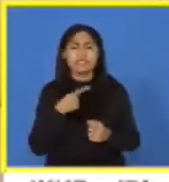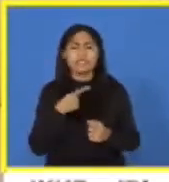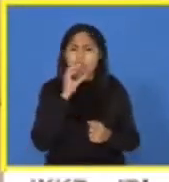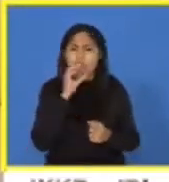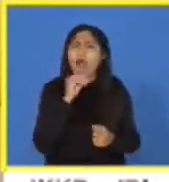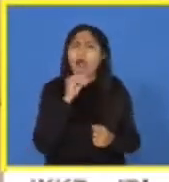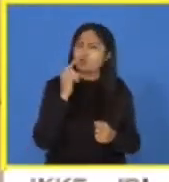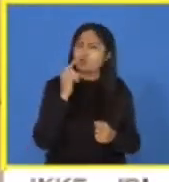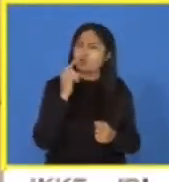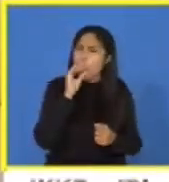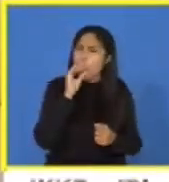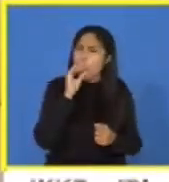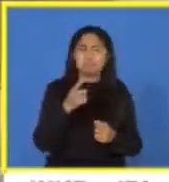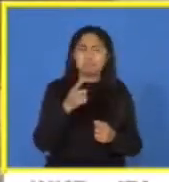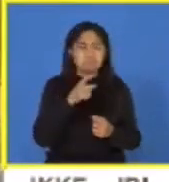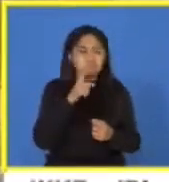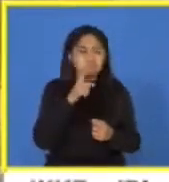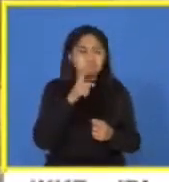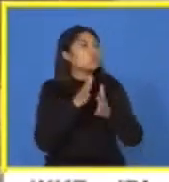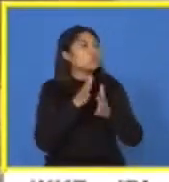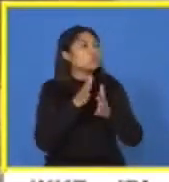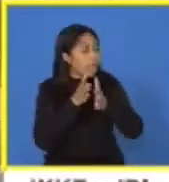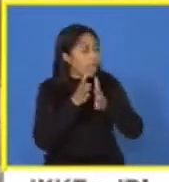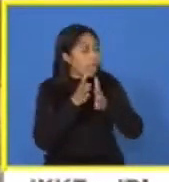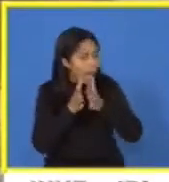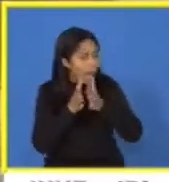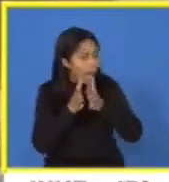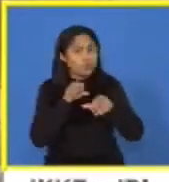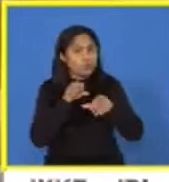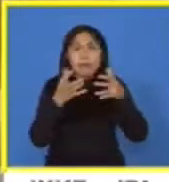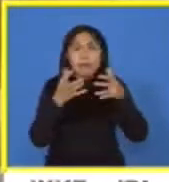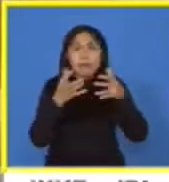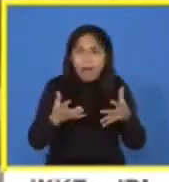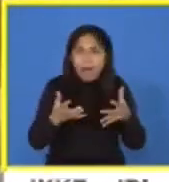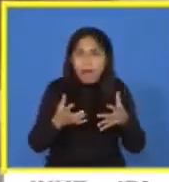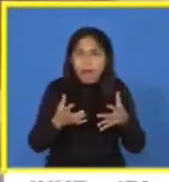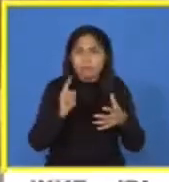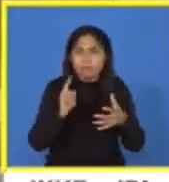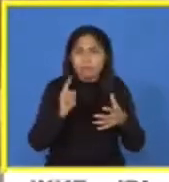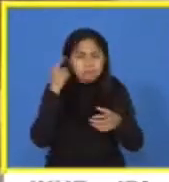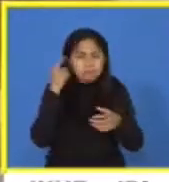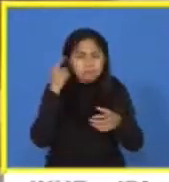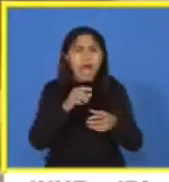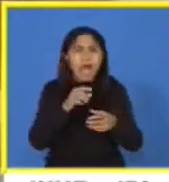pasar banyak yang dilakukan. Begitu Pak John. Ya, jadi